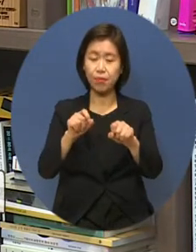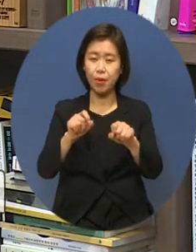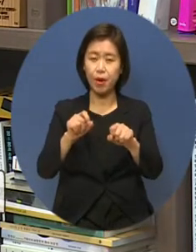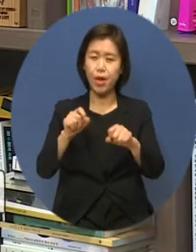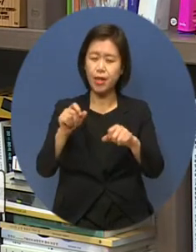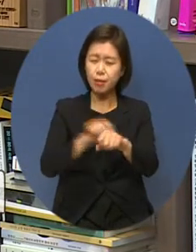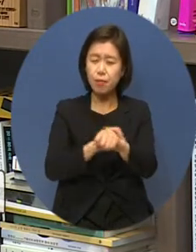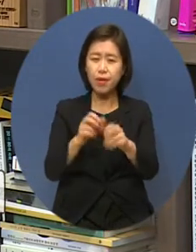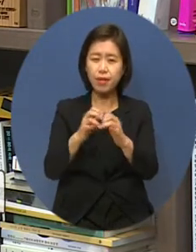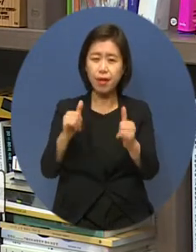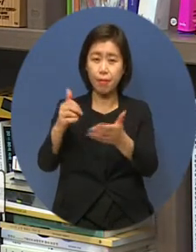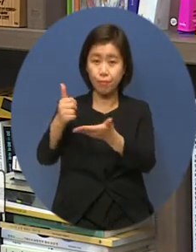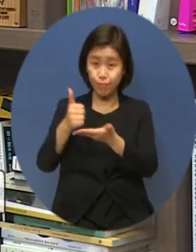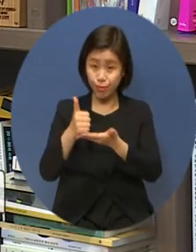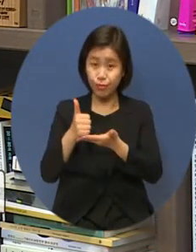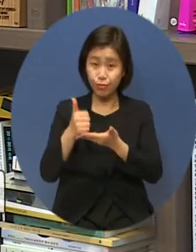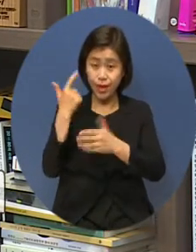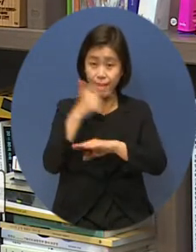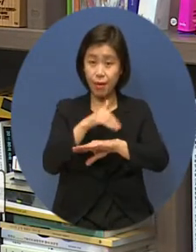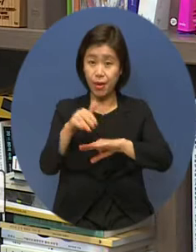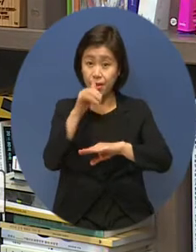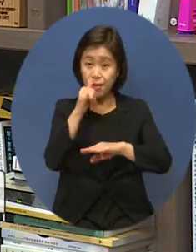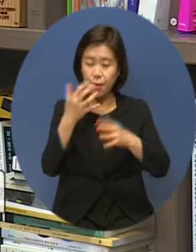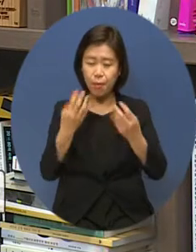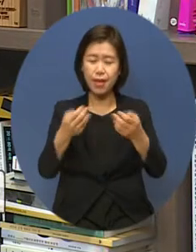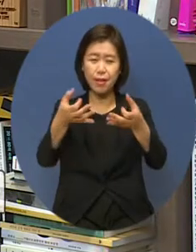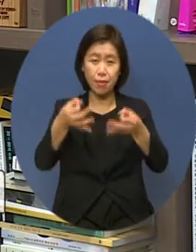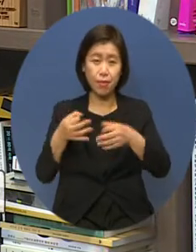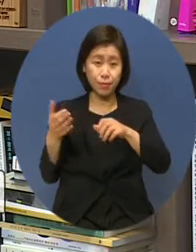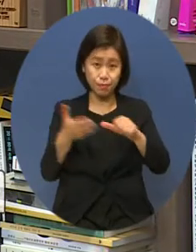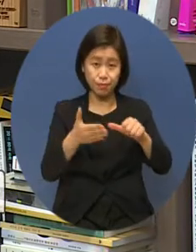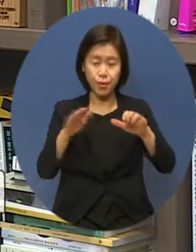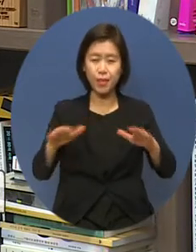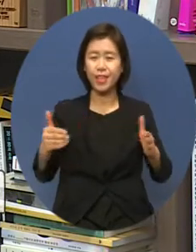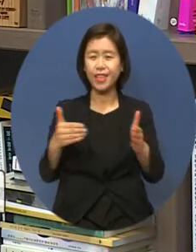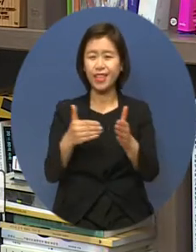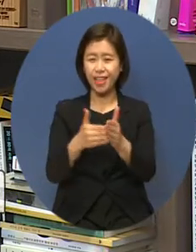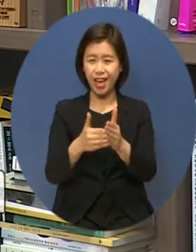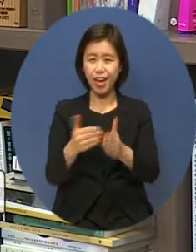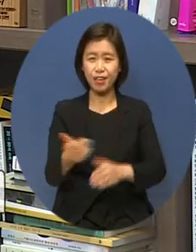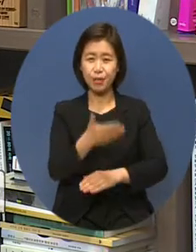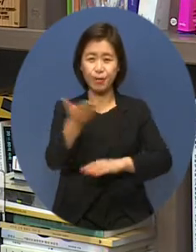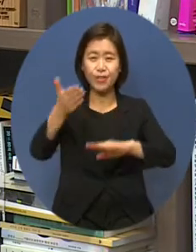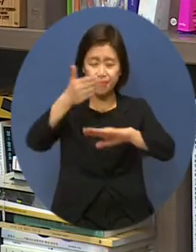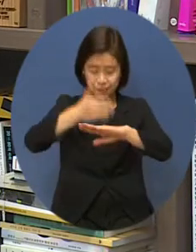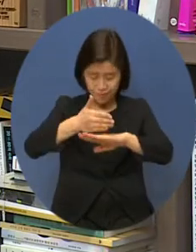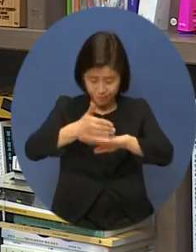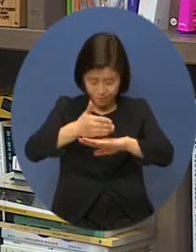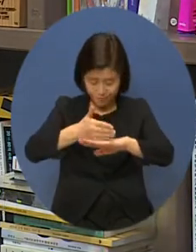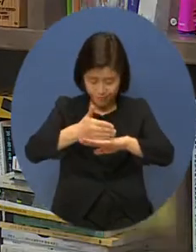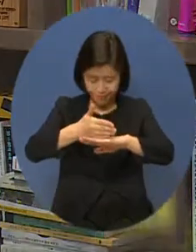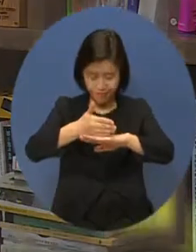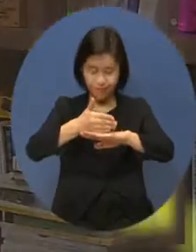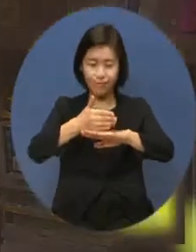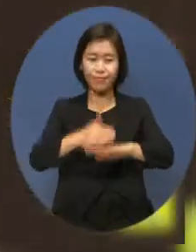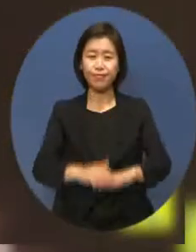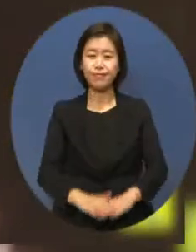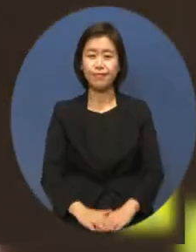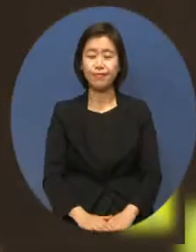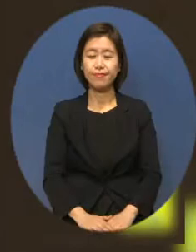계획이니까요. 많은 시청 부탁드리겠습니다. 오늘은 여기서 마치겠습니다. 시청해주신 여러분 고맙습니다.